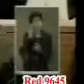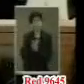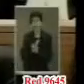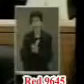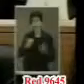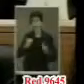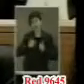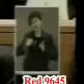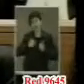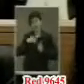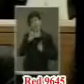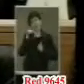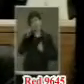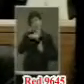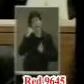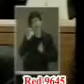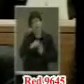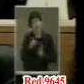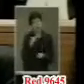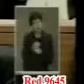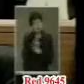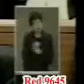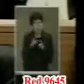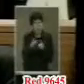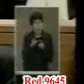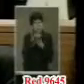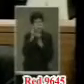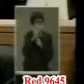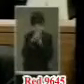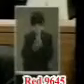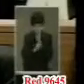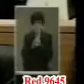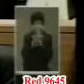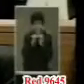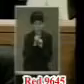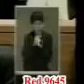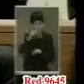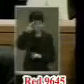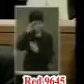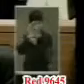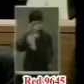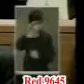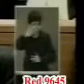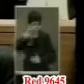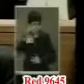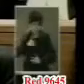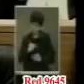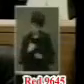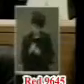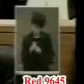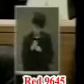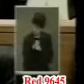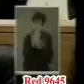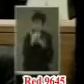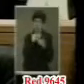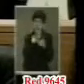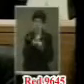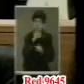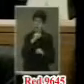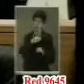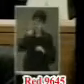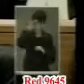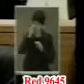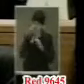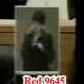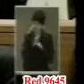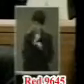ยในสถานการณ์แต่เราได้ใช้กระบวนการทางกฎหมายคดีตำรวจแจ้งความเราก็สู้คดีและเราก็มีการแจ้งความด